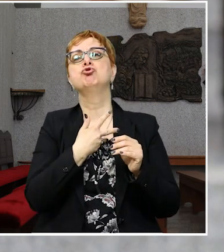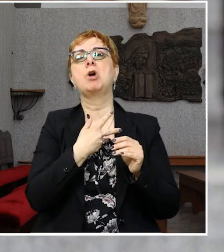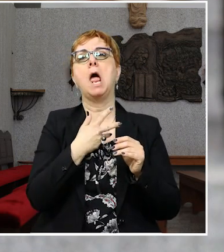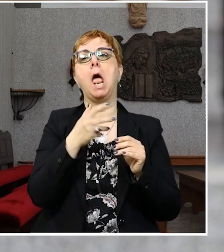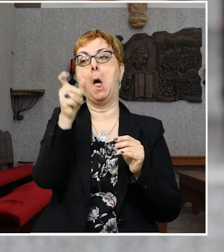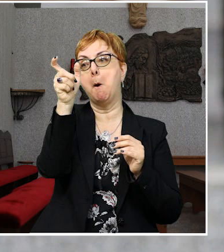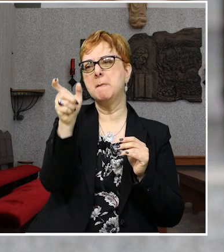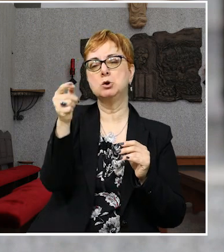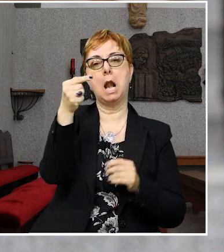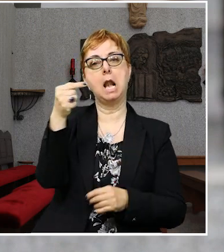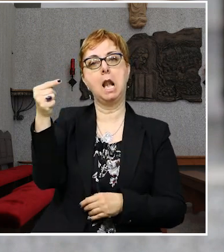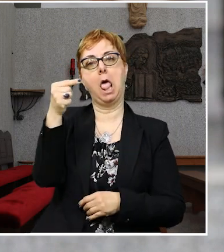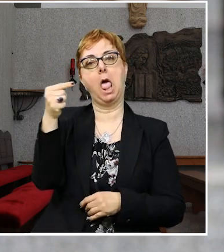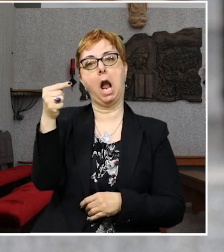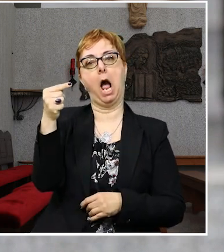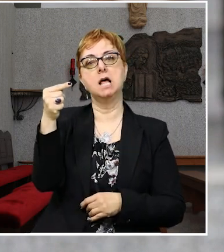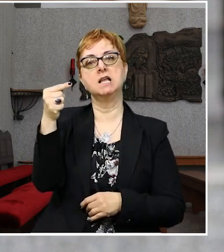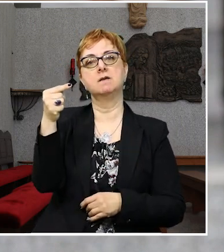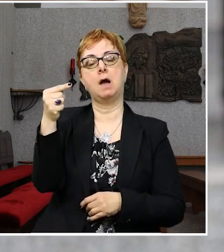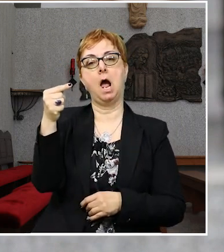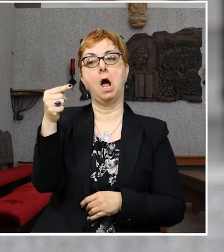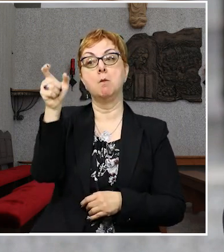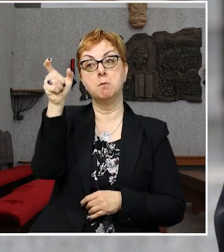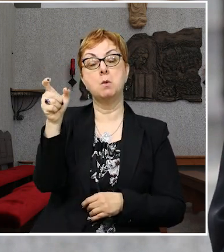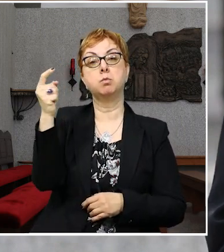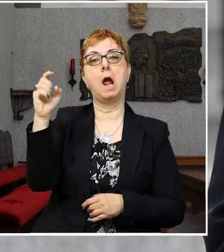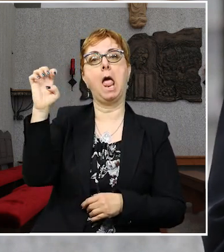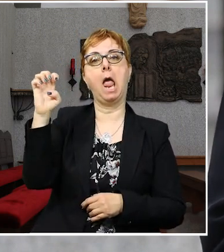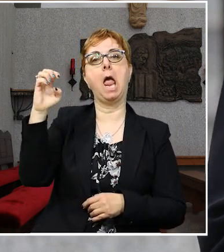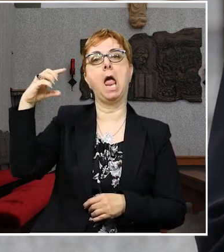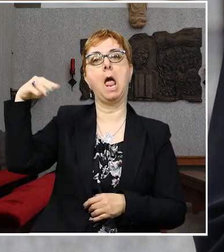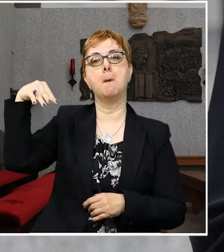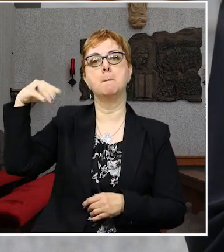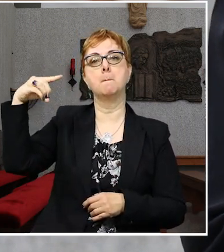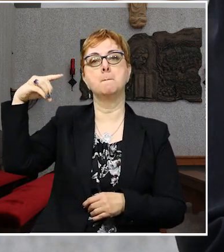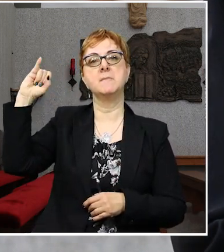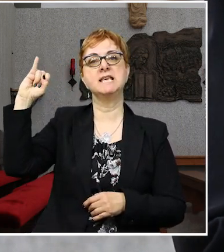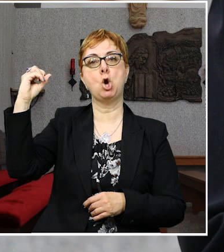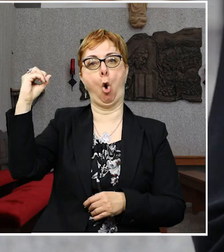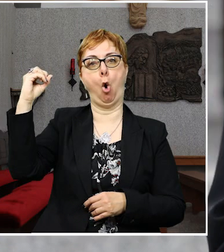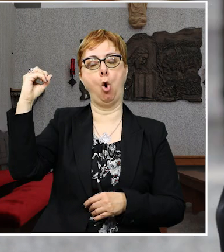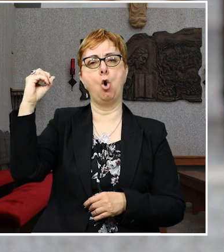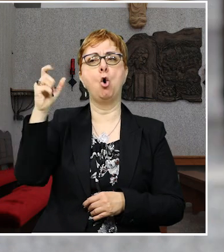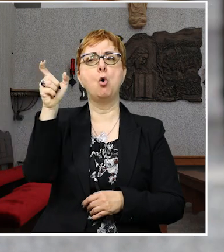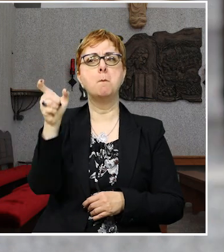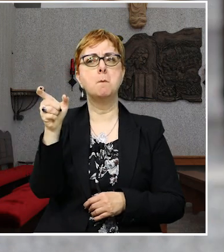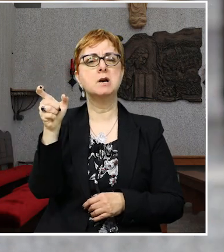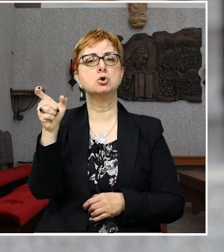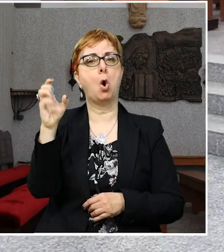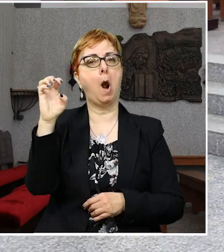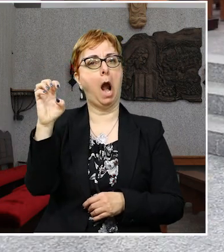una figura negativa ed è la figura dell'empio. Chi è